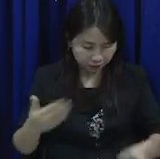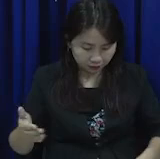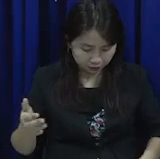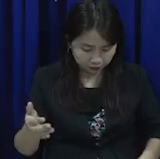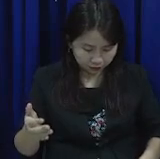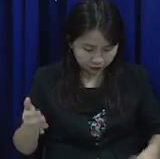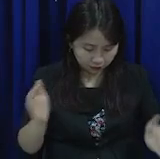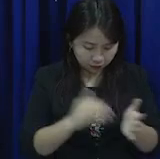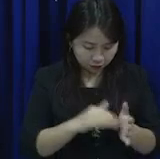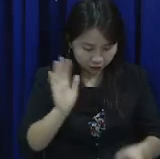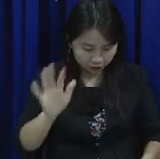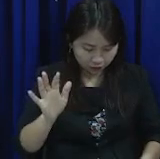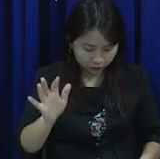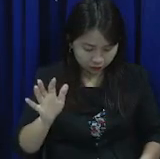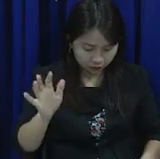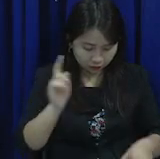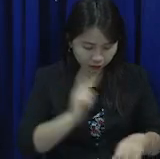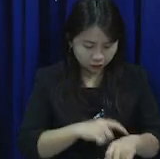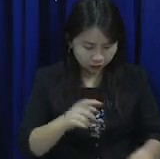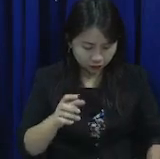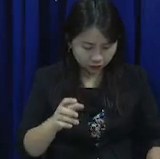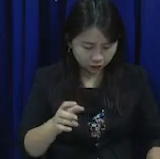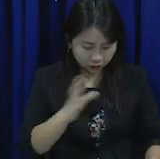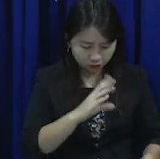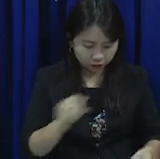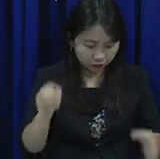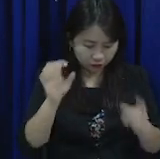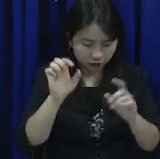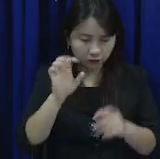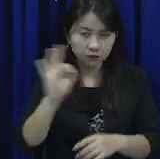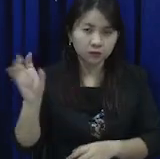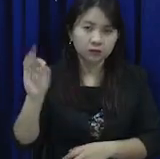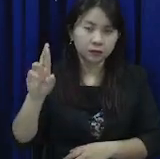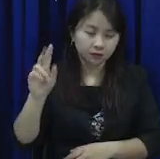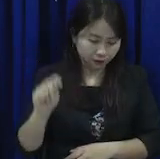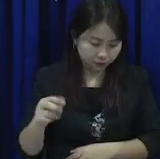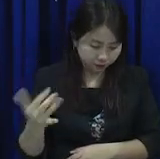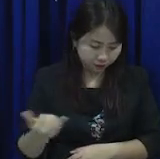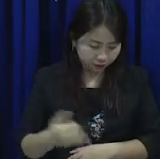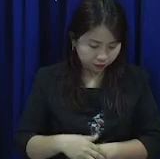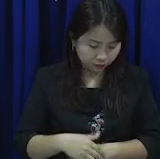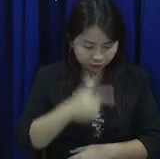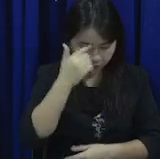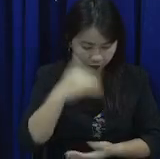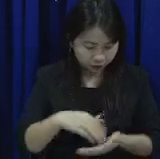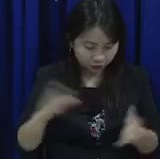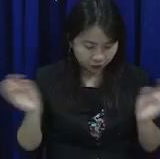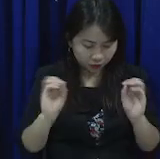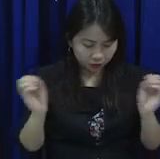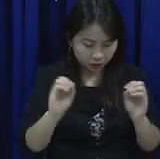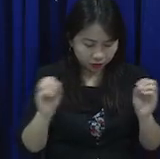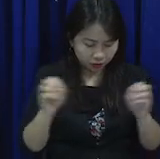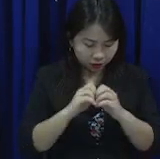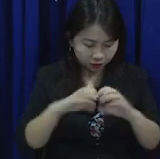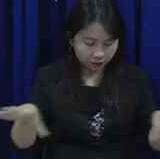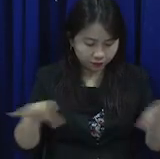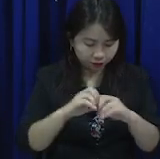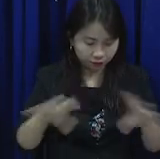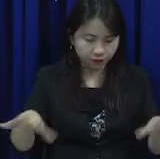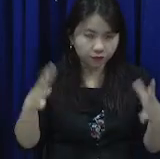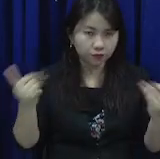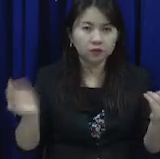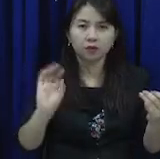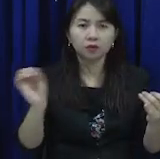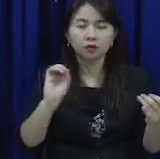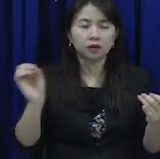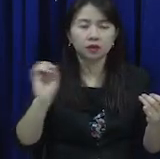effort your money So what Satan will do right now sa inyo kasi wala na siyang kawala eh Wala siyang Wala siyang butas na